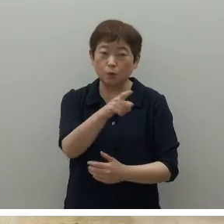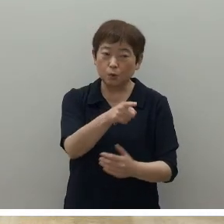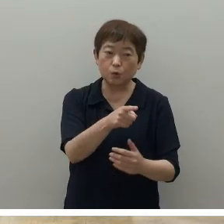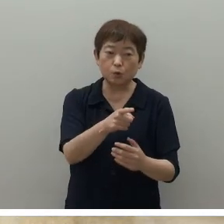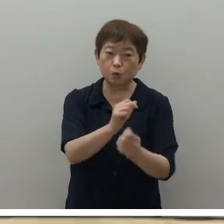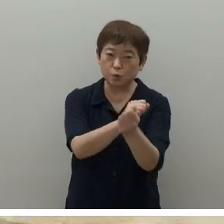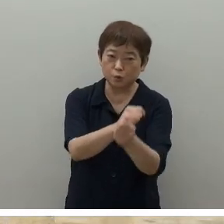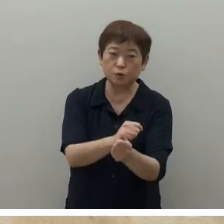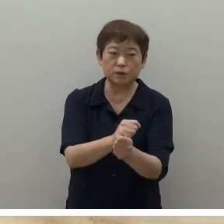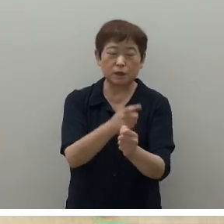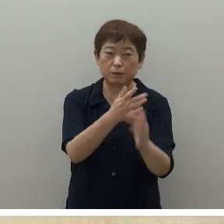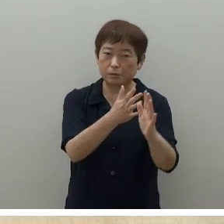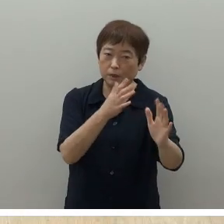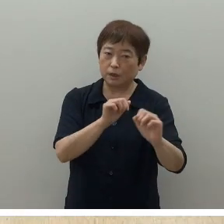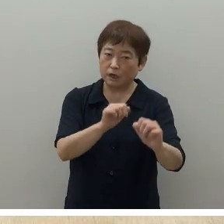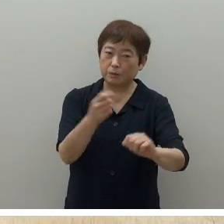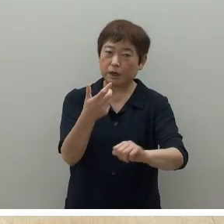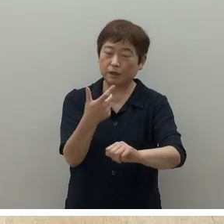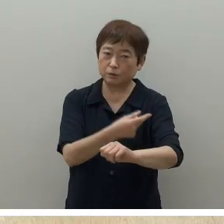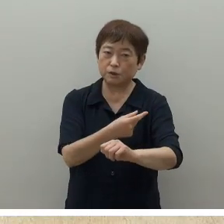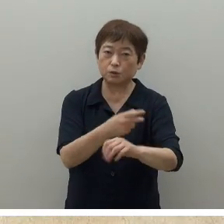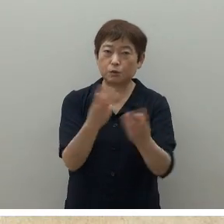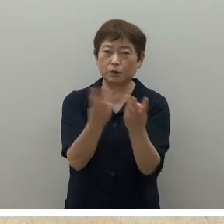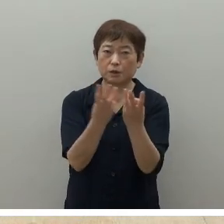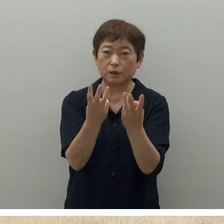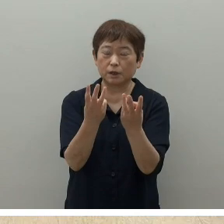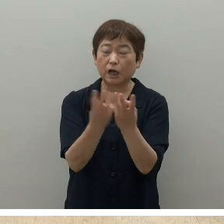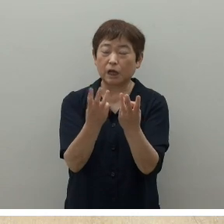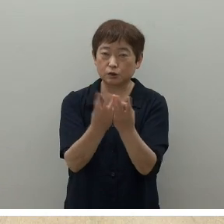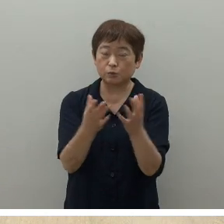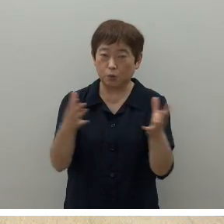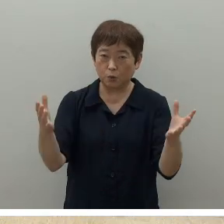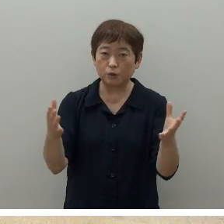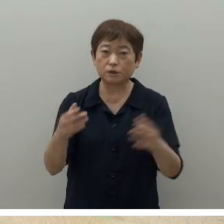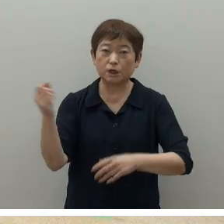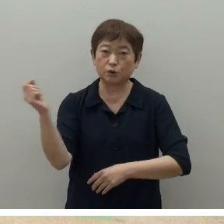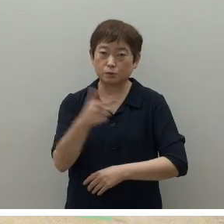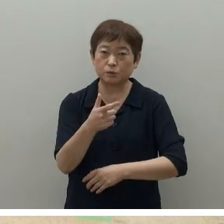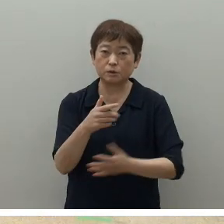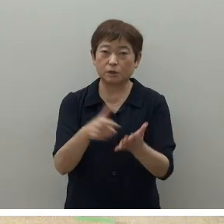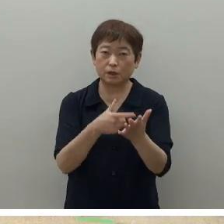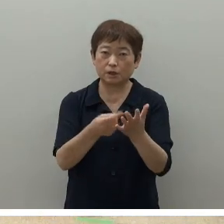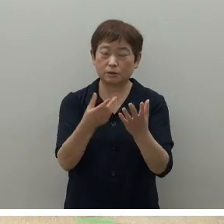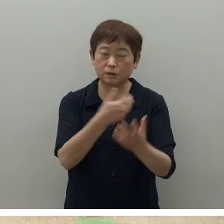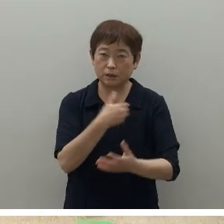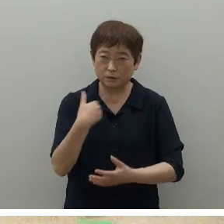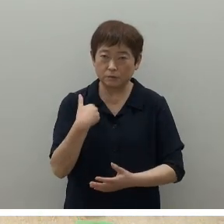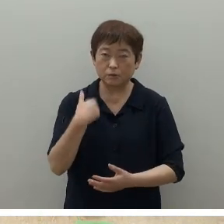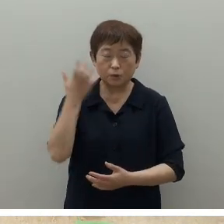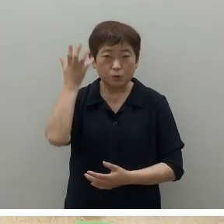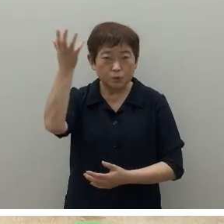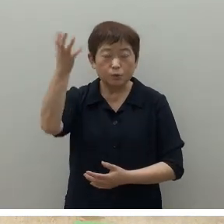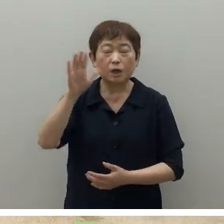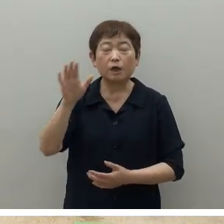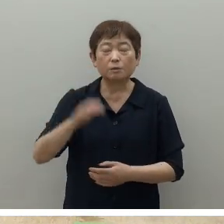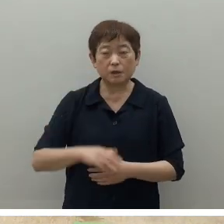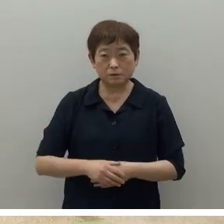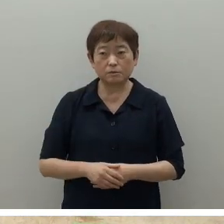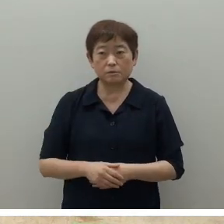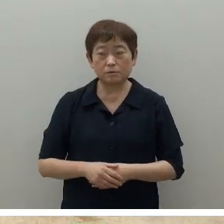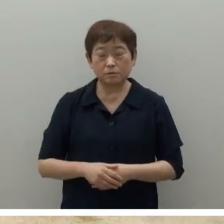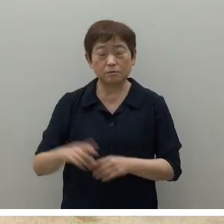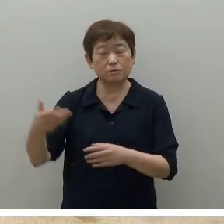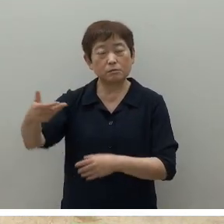っています。 具体的に例えばこういった改善が一番大きいとか、これがスピード改善につながるとか、いかがで